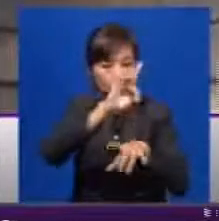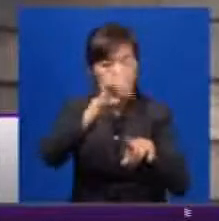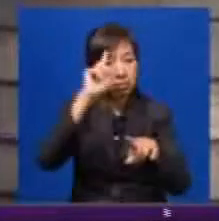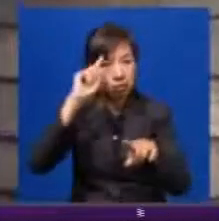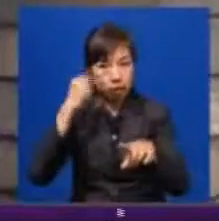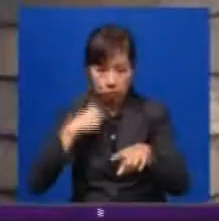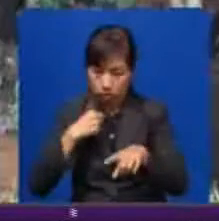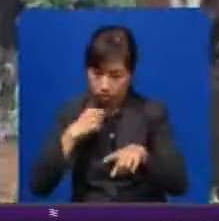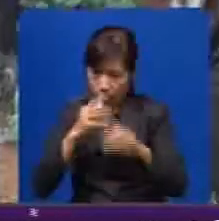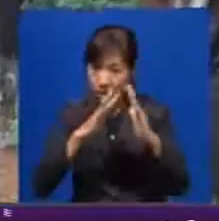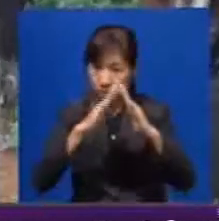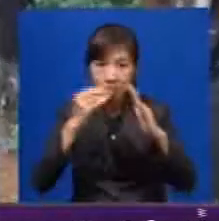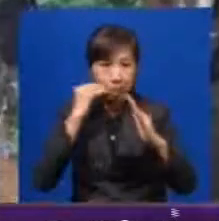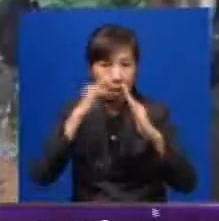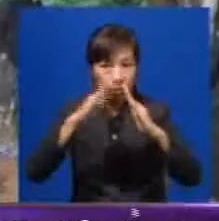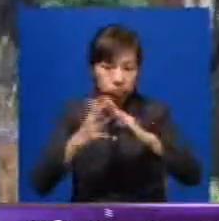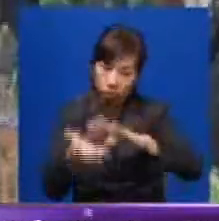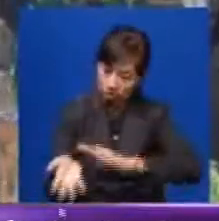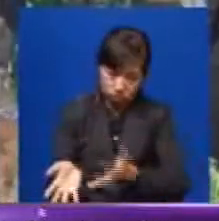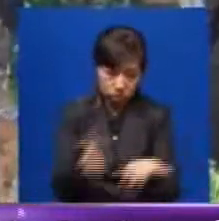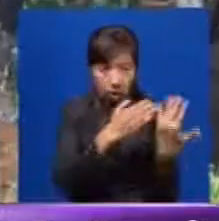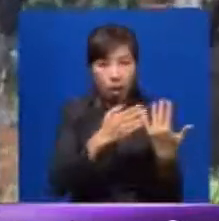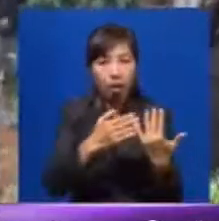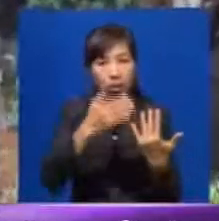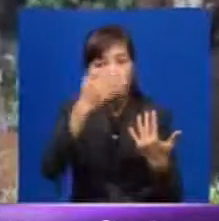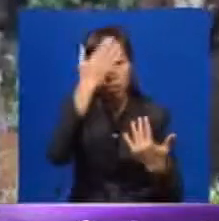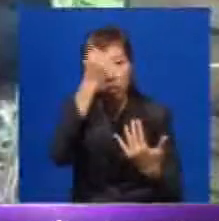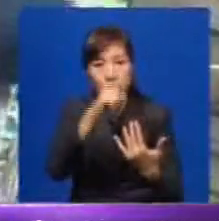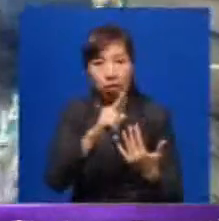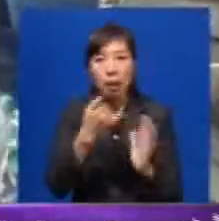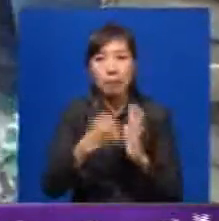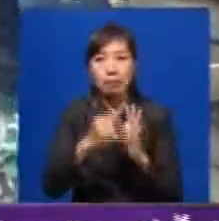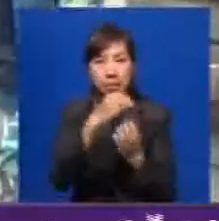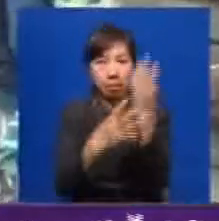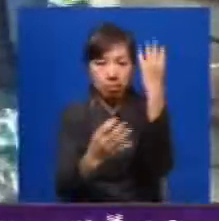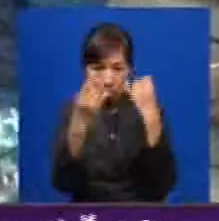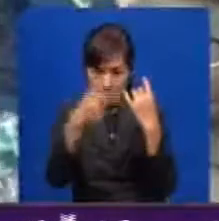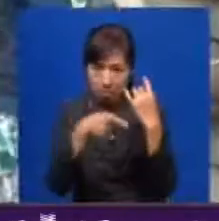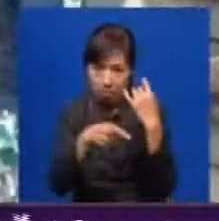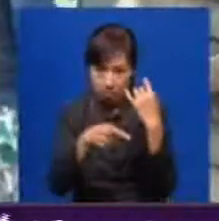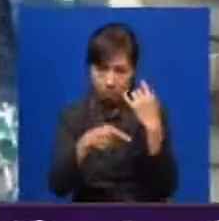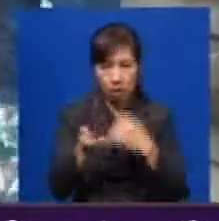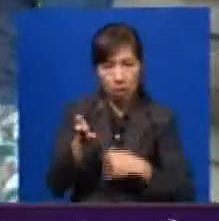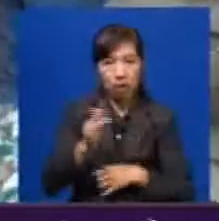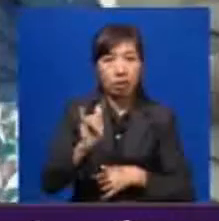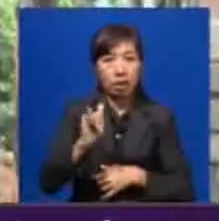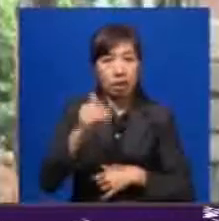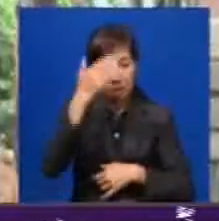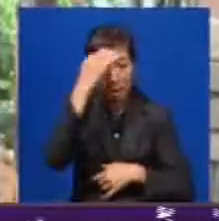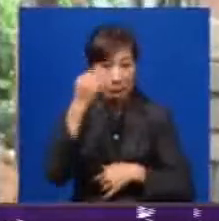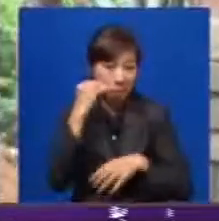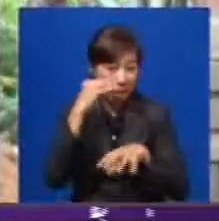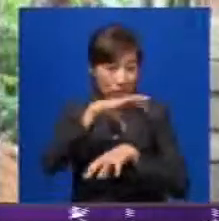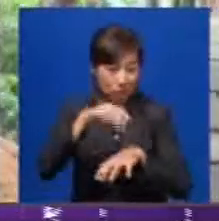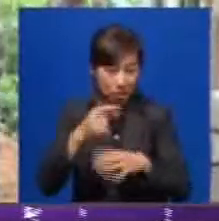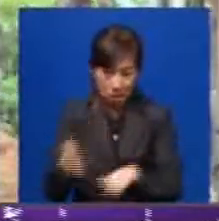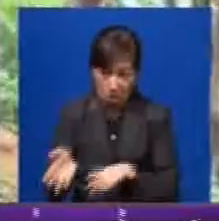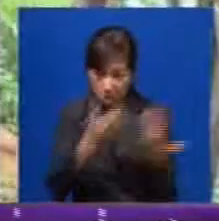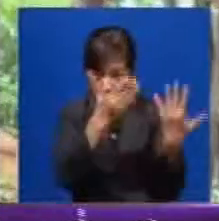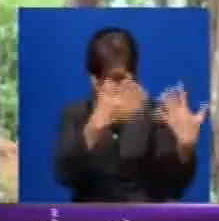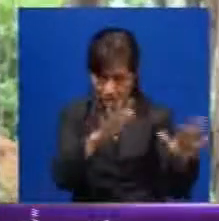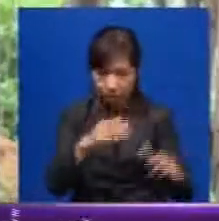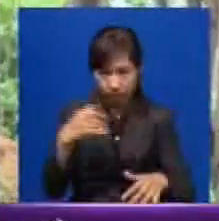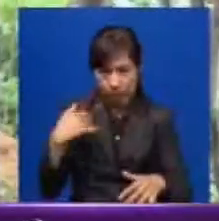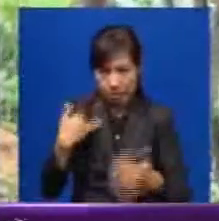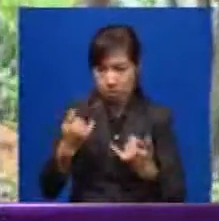สันบูที่ได้รับว่าเป็นเจ้าของมาดูการรื้อถอนหัวหน้าอุทยานแห่งชาติตะรุเตากล่าวว่านอกจากรื้อถอนที่นี่แล้วยังมีการ